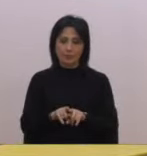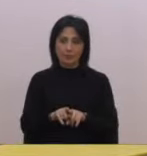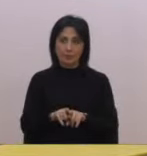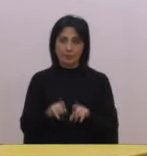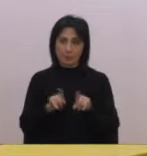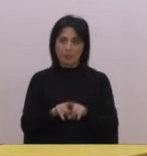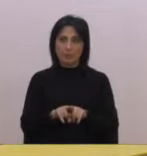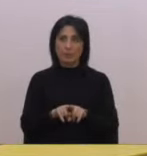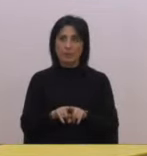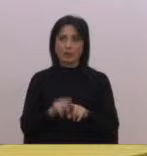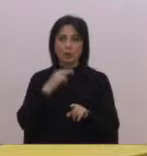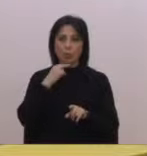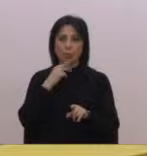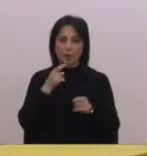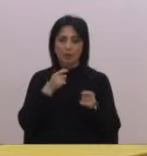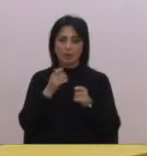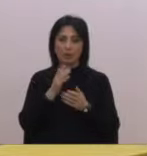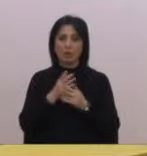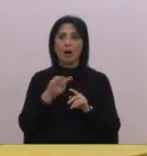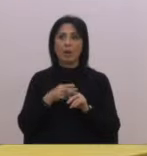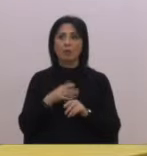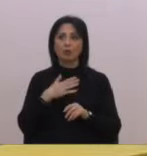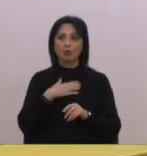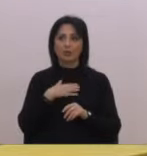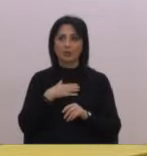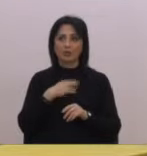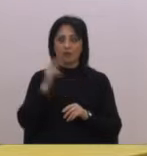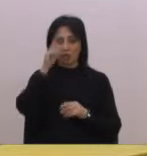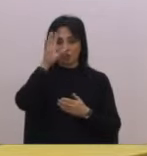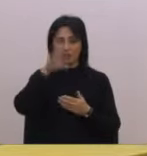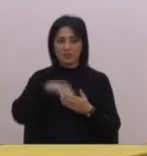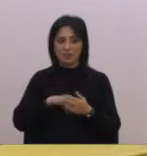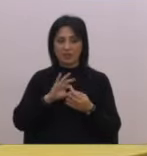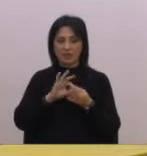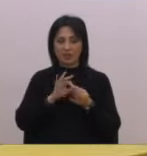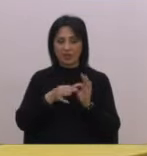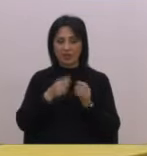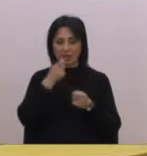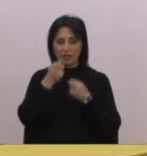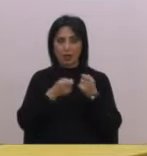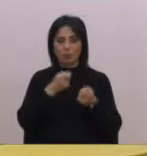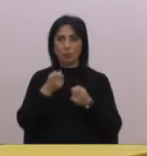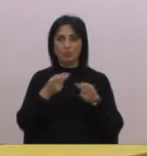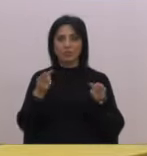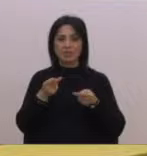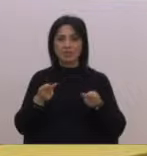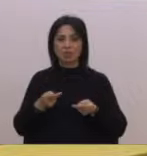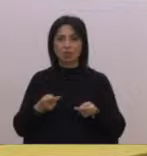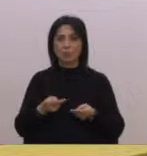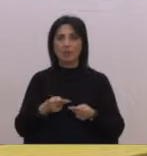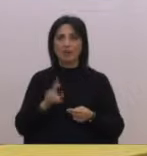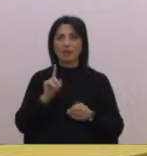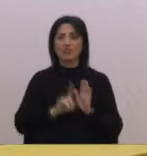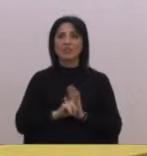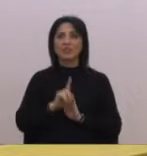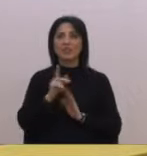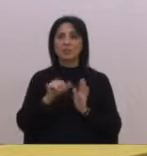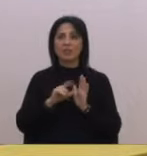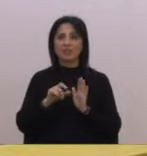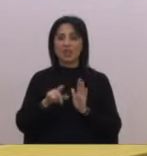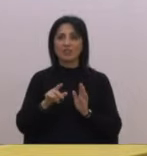ასევე ყურადსაღებია. Ამიტომ ჩვენ შევისწავლეთ დეტალურად საჭიროება და ვიწყებთ